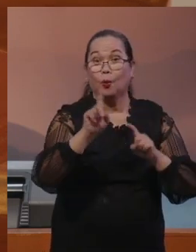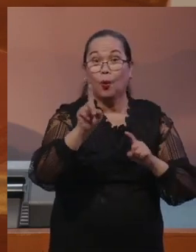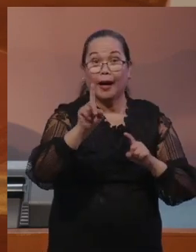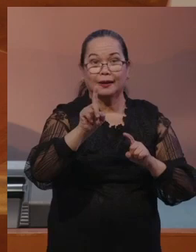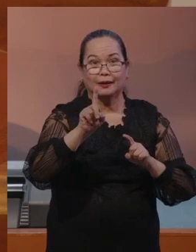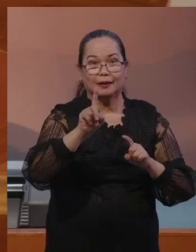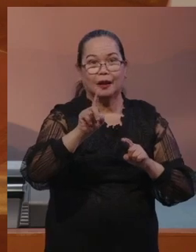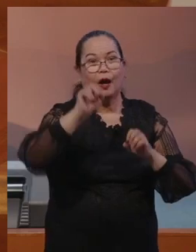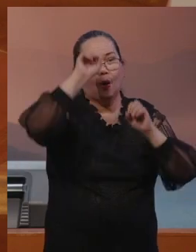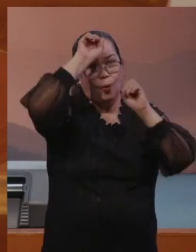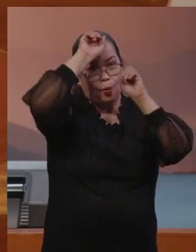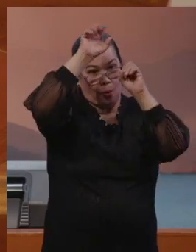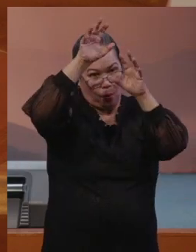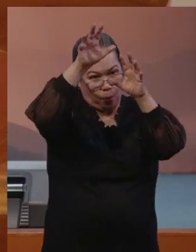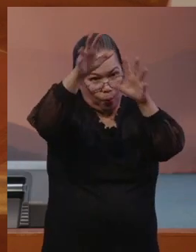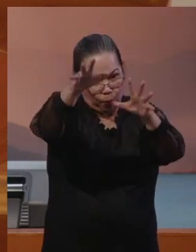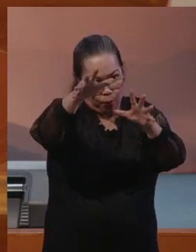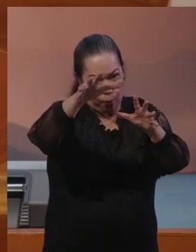Panginoong Hesus.